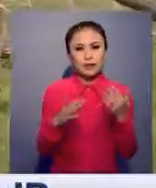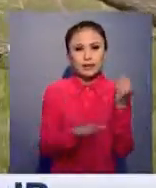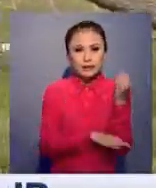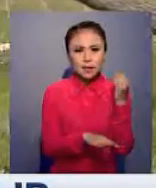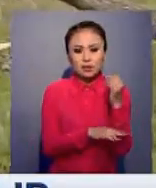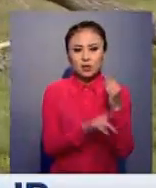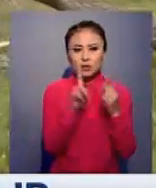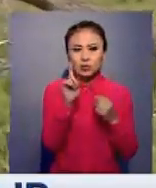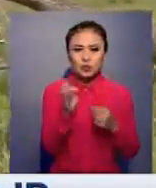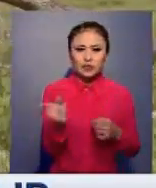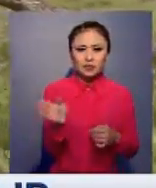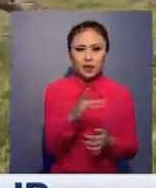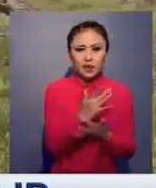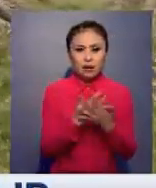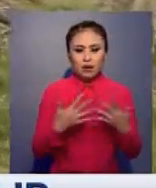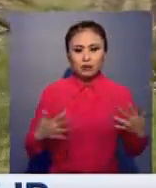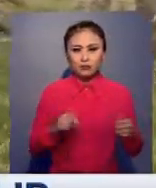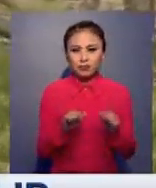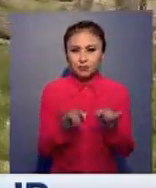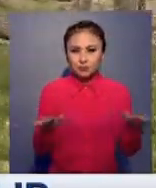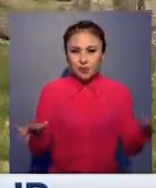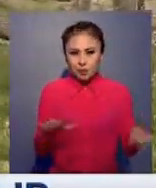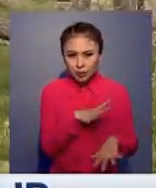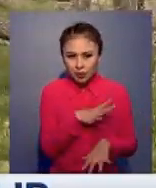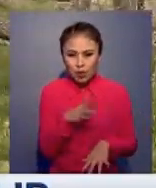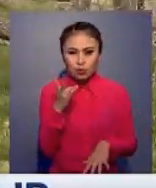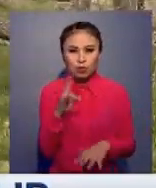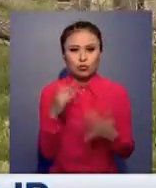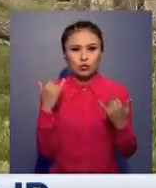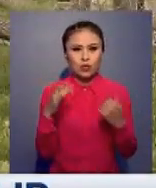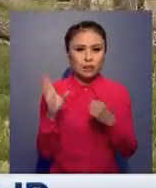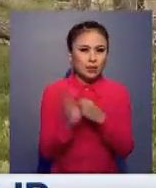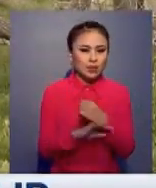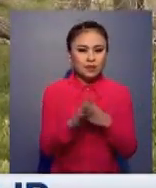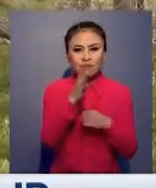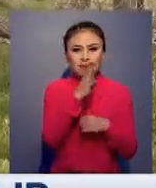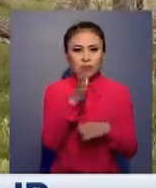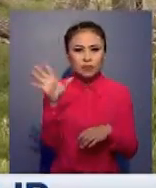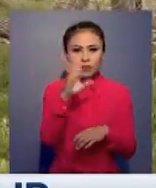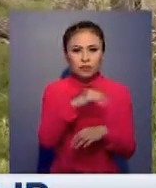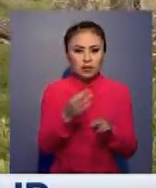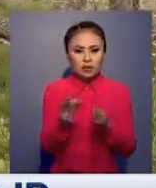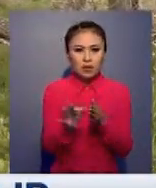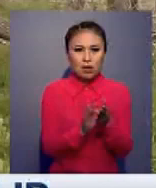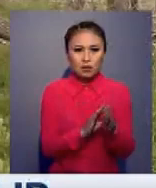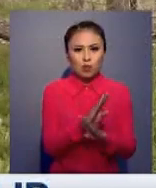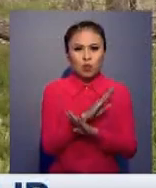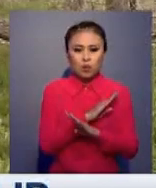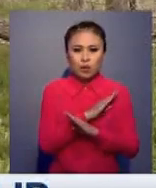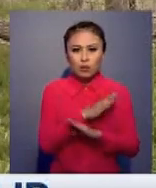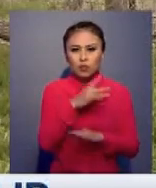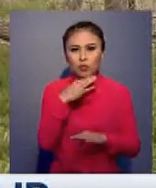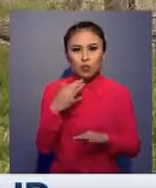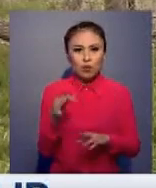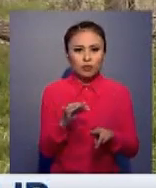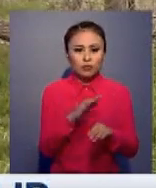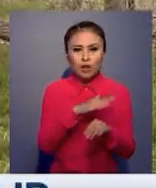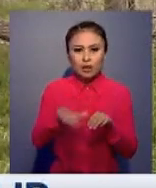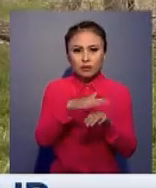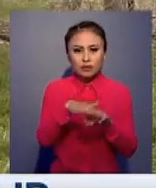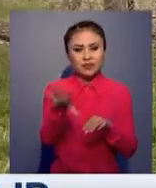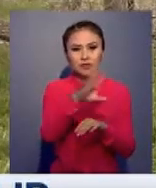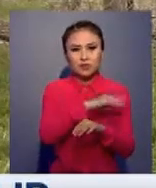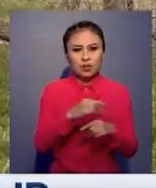ағаштарының жүздеген түрі жайқалып өсіп тұрған. Өкінішке қарай соңғы жылдары ағаштар жаппай оталып жатыр. Салдарынан